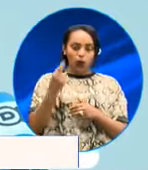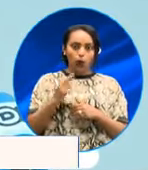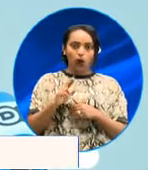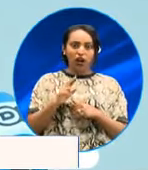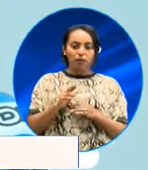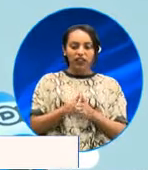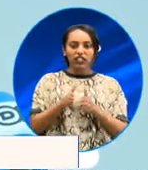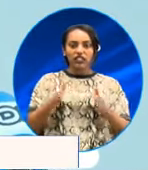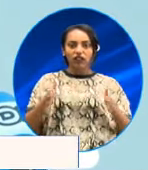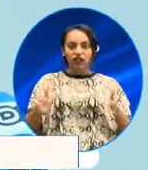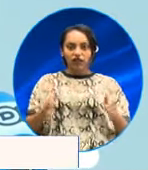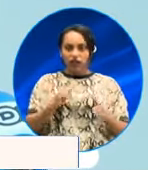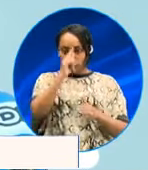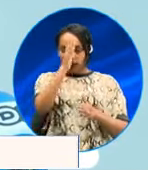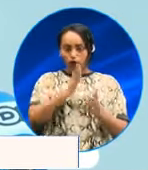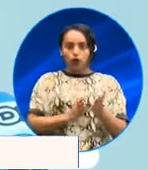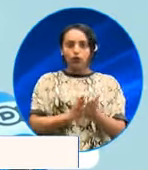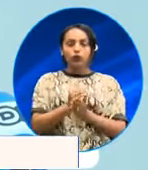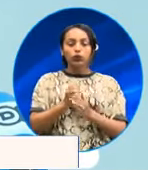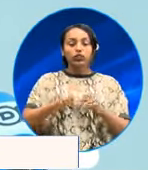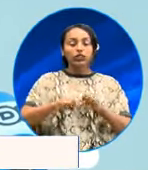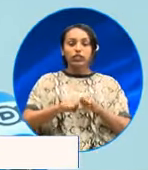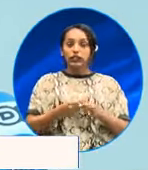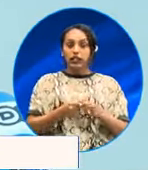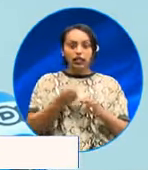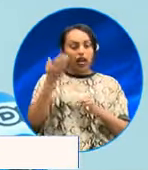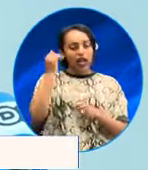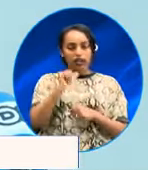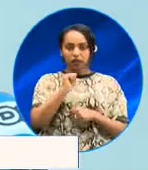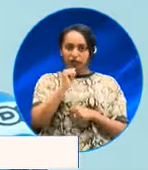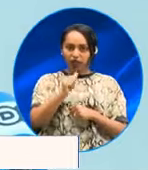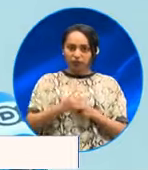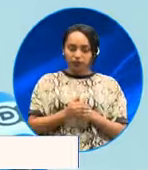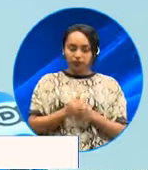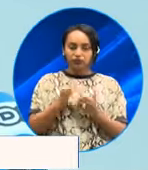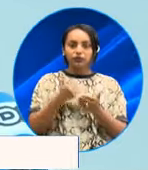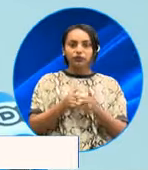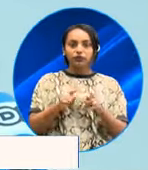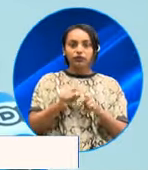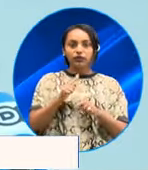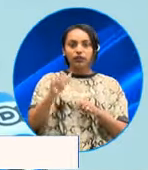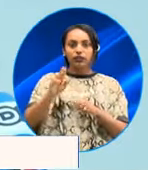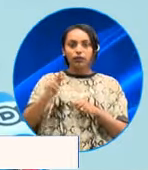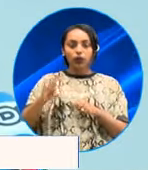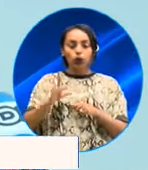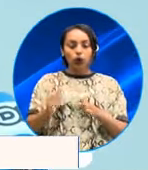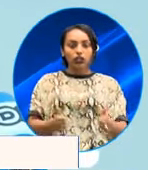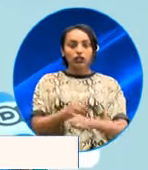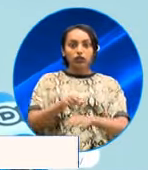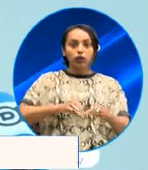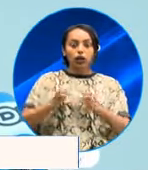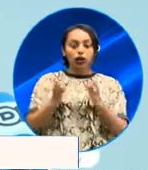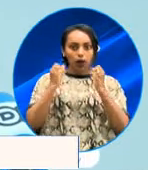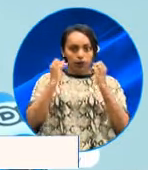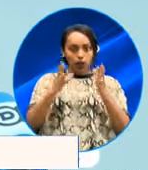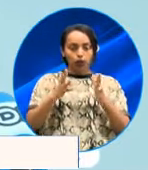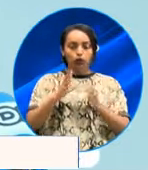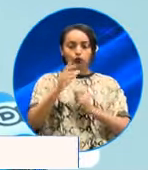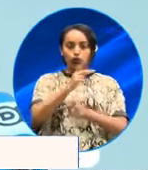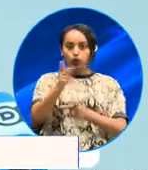ወይም የተስፋፋ የሰብአዊ መብቶች ጥሰት አልነበረም። እንዲሁም ኢሰመኮ ክትትል ባደረገባቸው